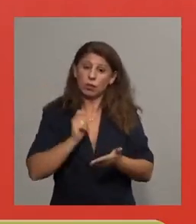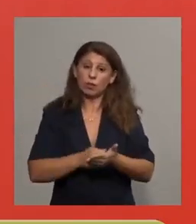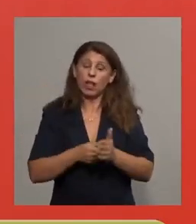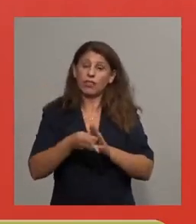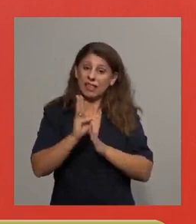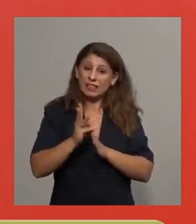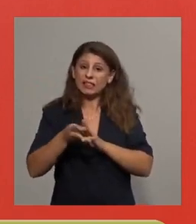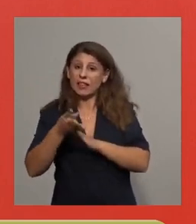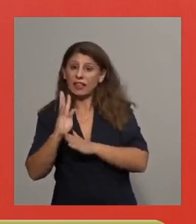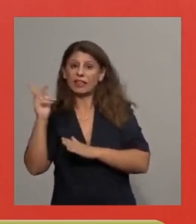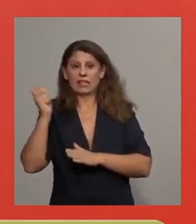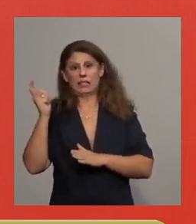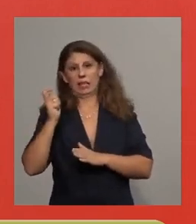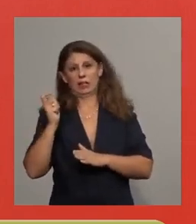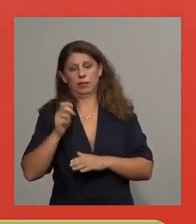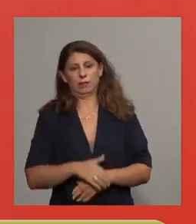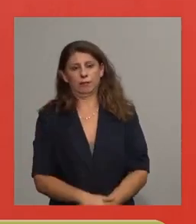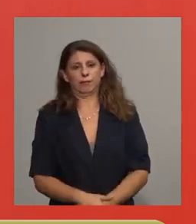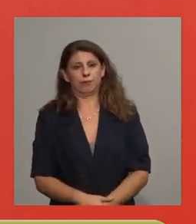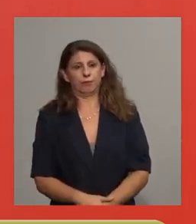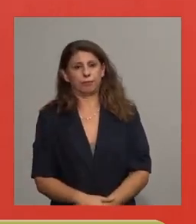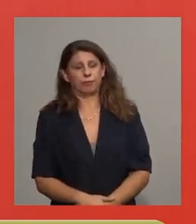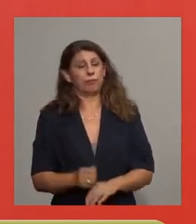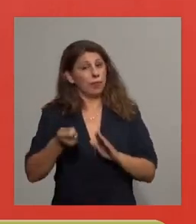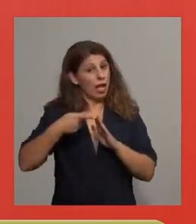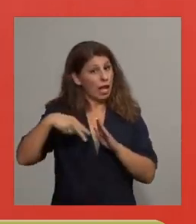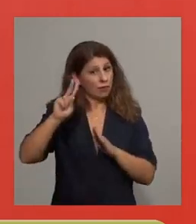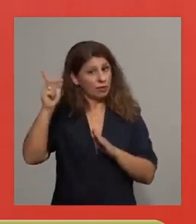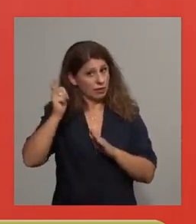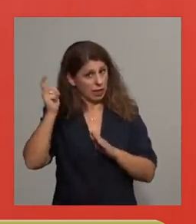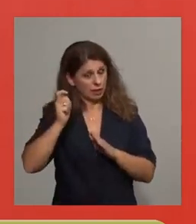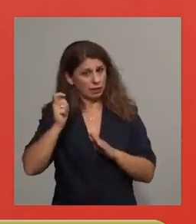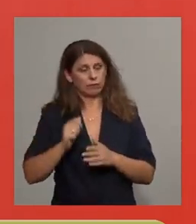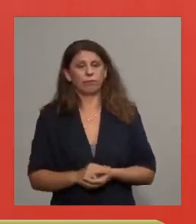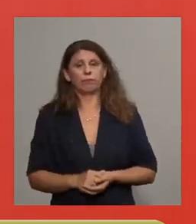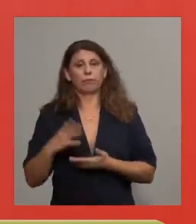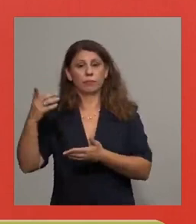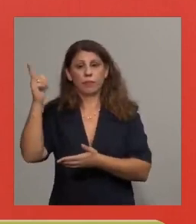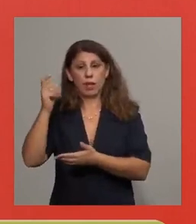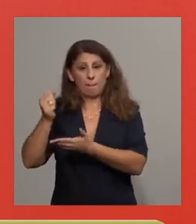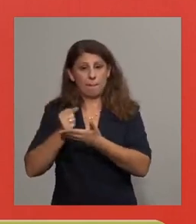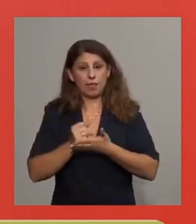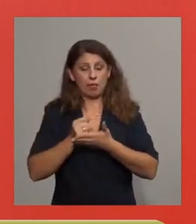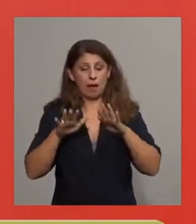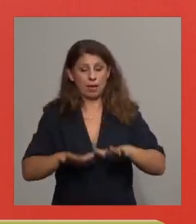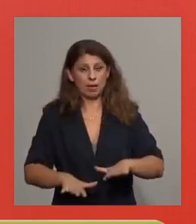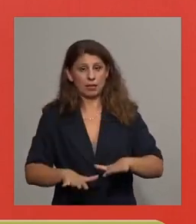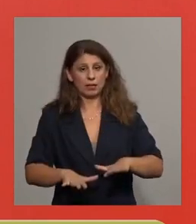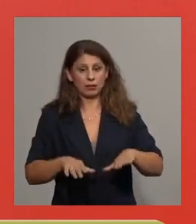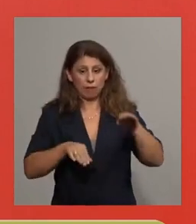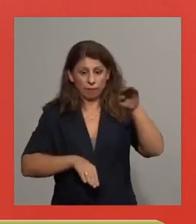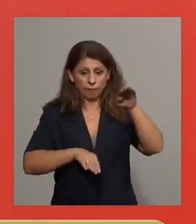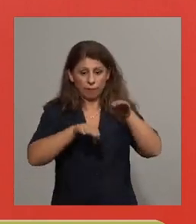και 14ης σύνταξης. Αυξήσεις στις συντάξεις. Επίδομα ανεργίας στο ύψος